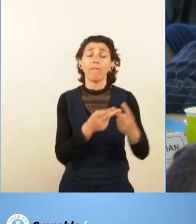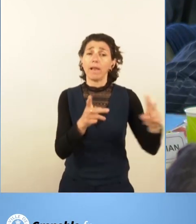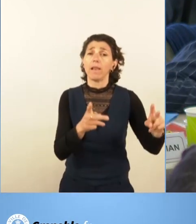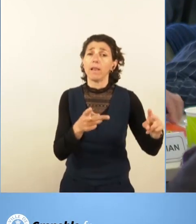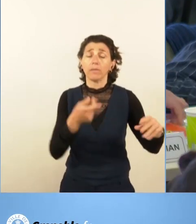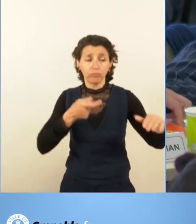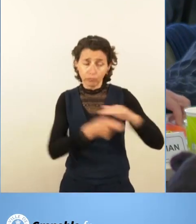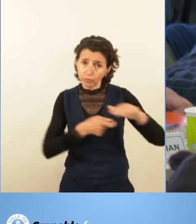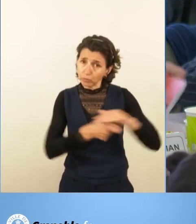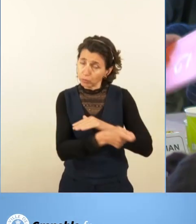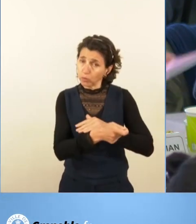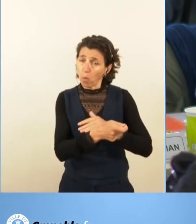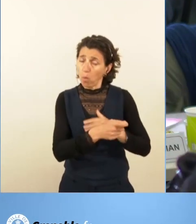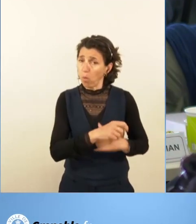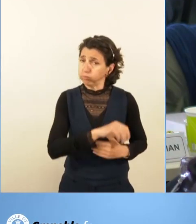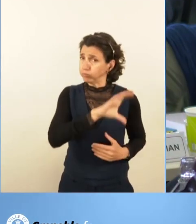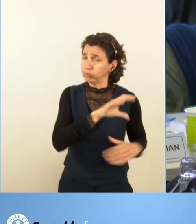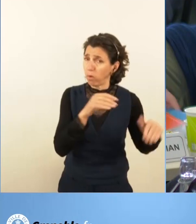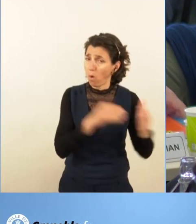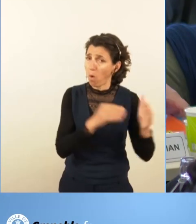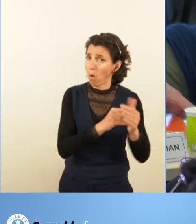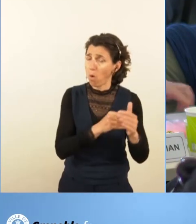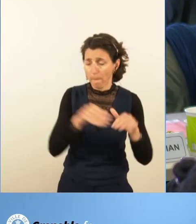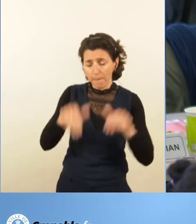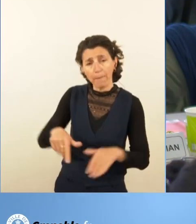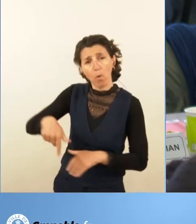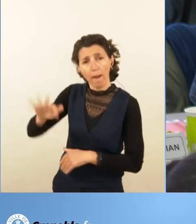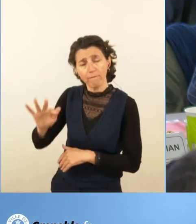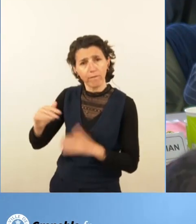même pour les quotient familiaux les plus élevés